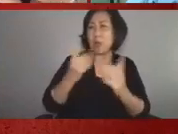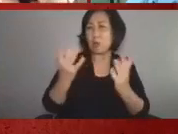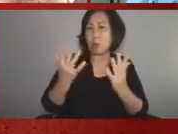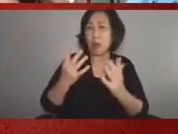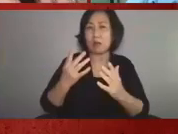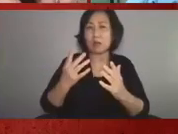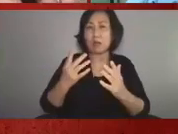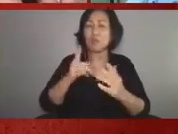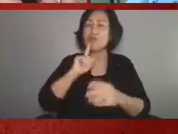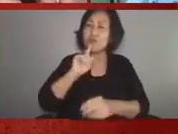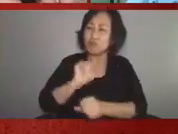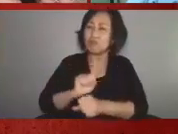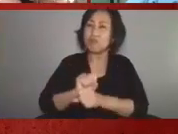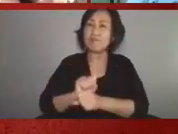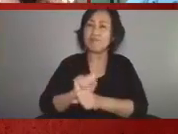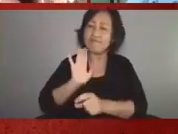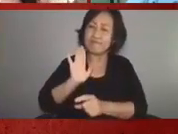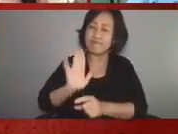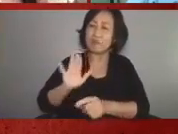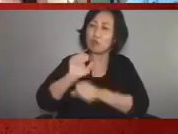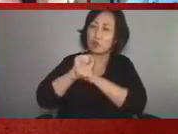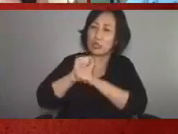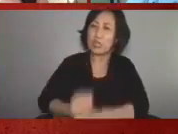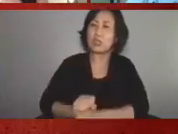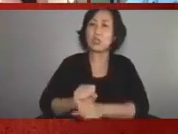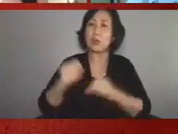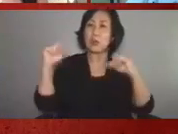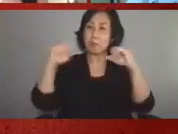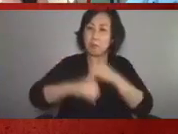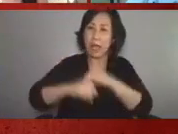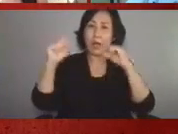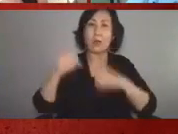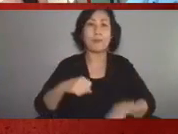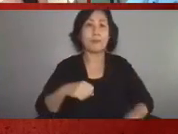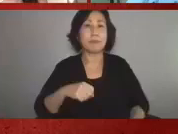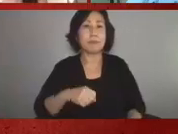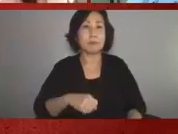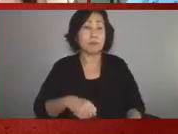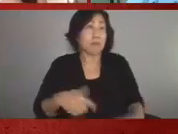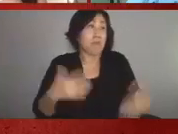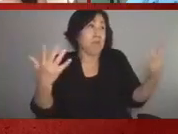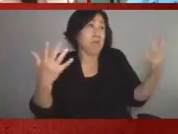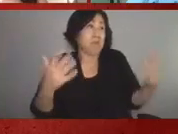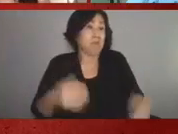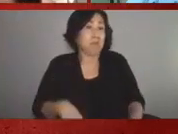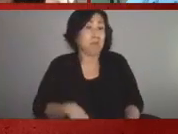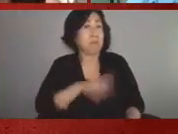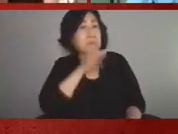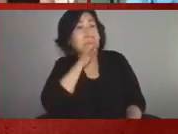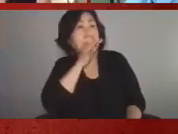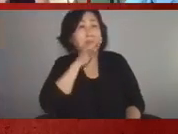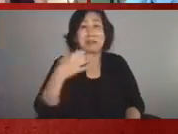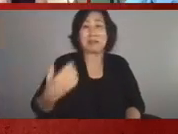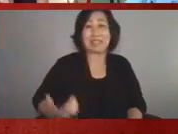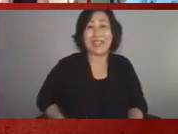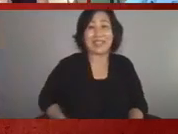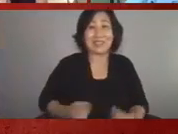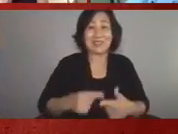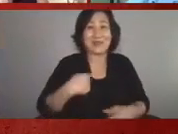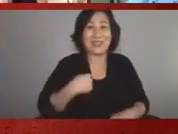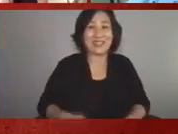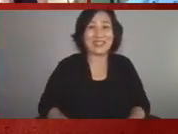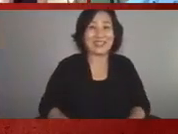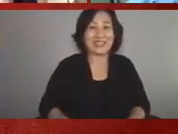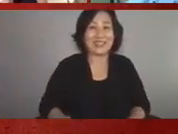like authentic, you know, traditional bow? And he just went, 我唔知道啊. he's